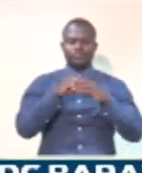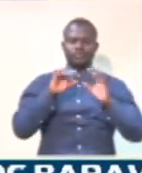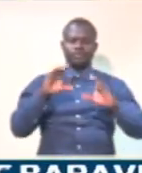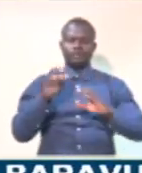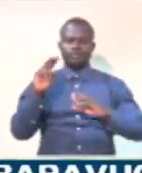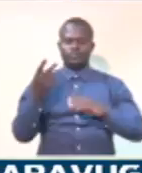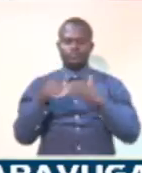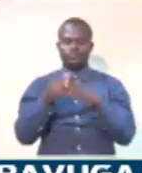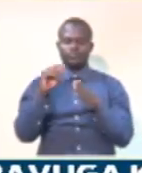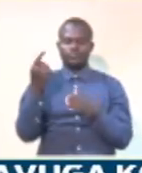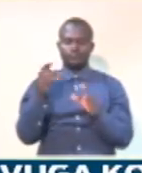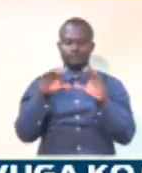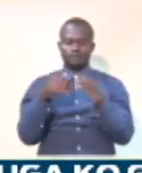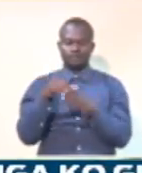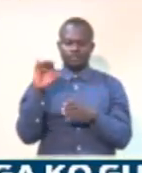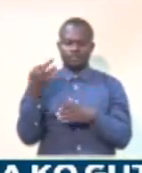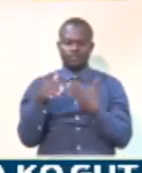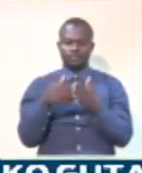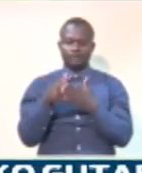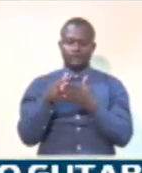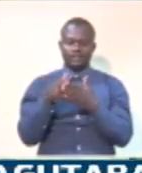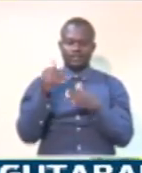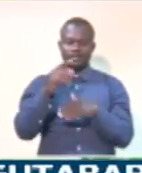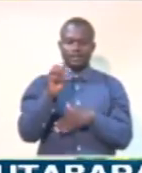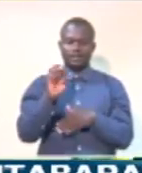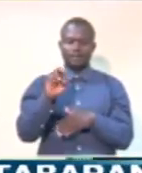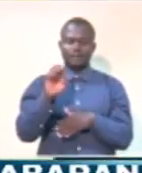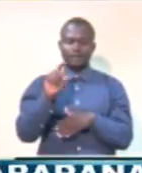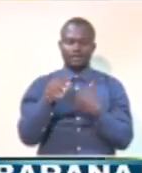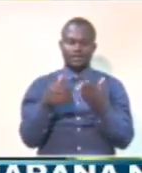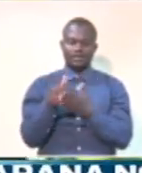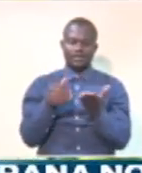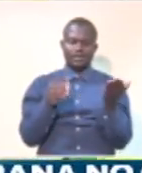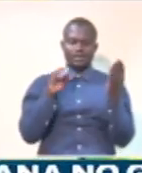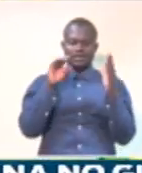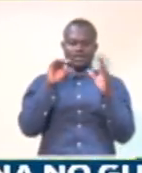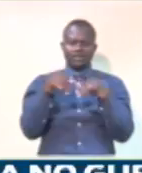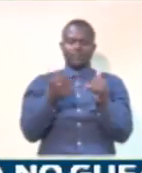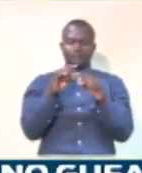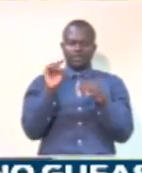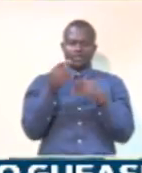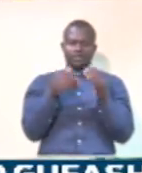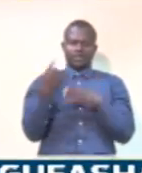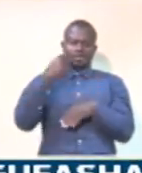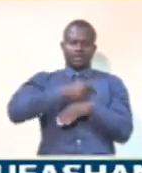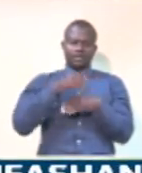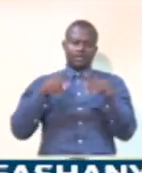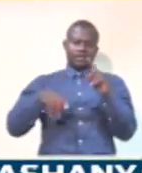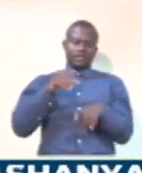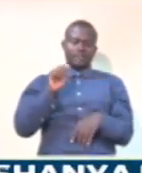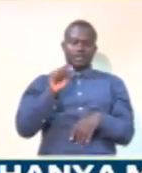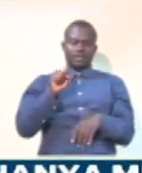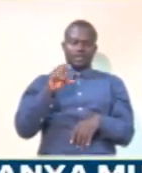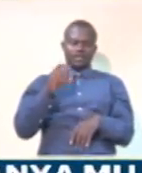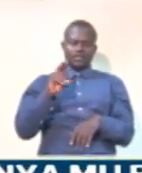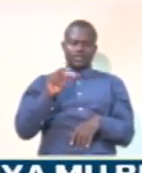rya kabiri n'umwe wo mu itsinda rya gatatu ikipe ya Zamalek yo mu Misiri ku mukino wa mbere w'uyu munsi yatsinze AS Douane